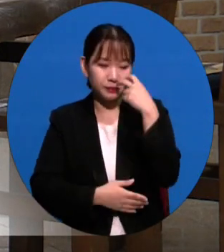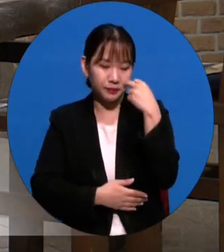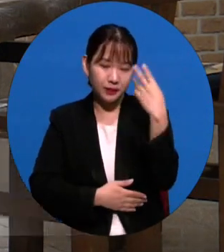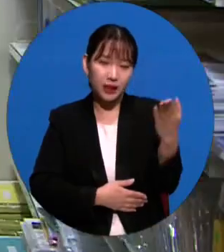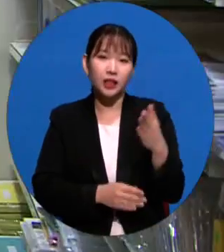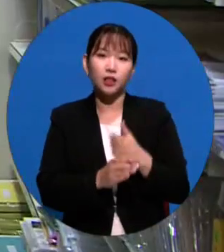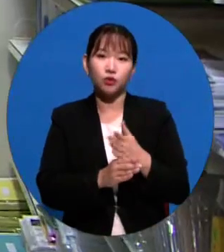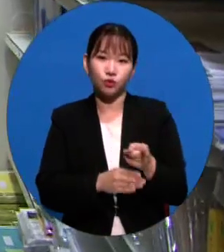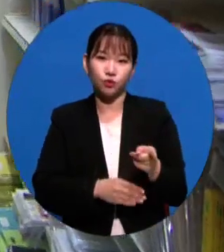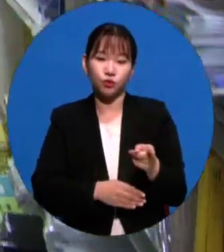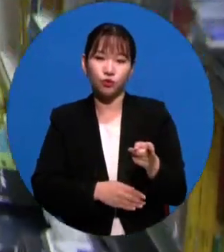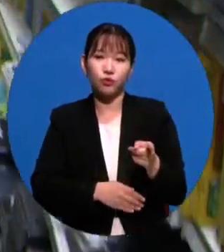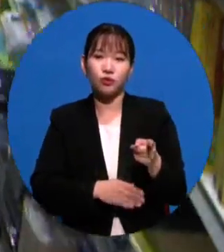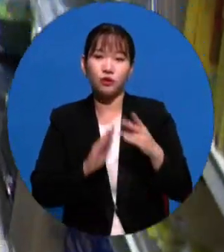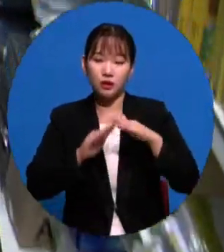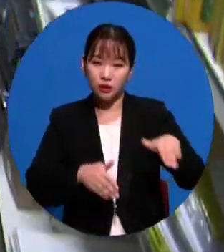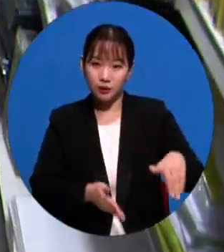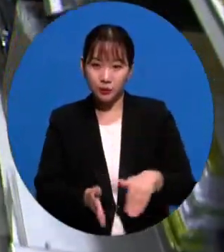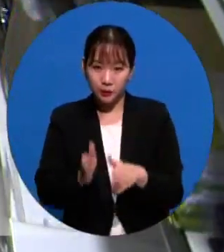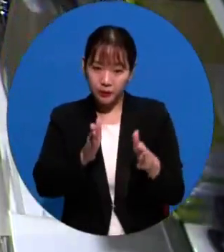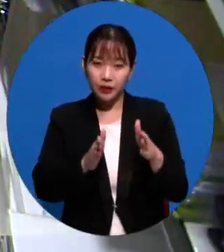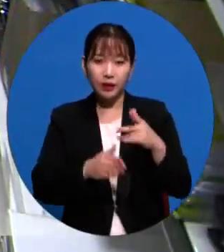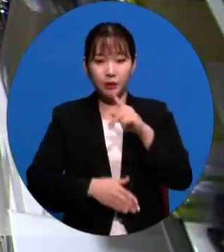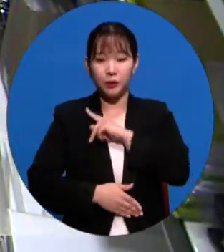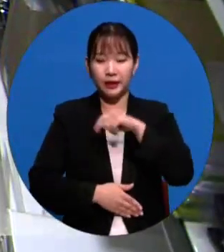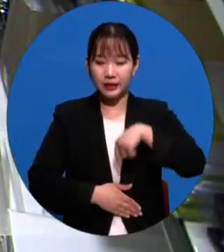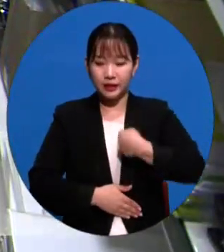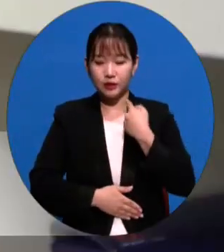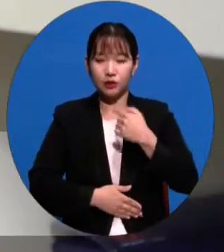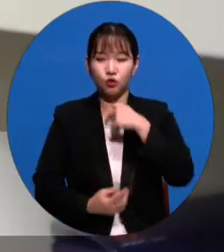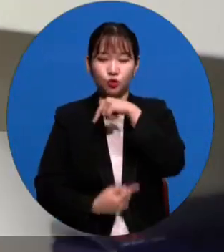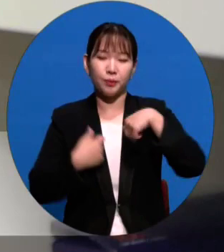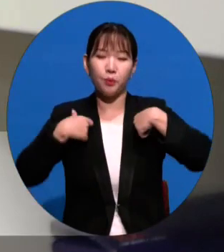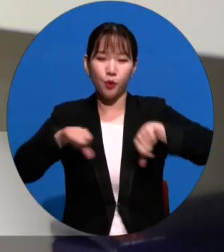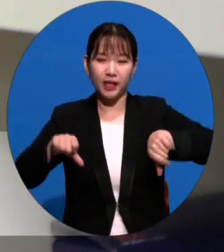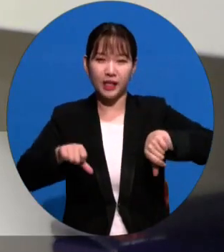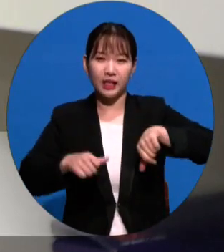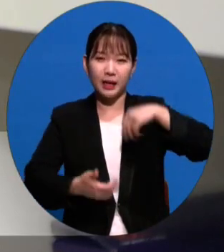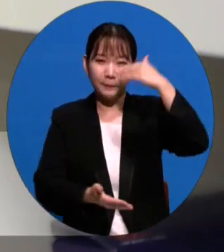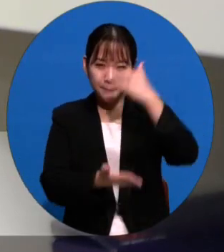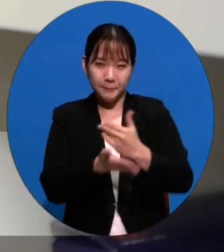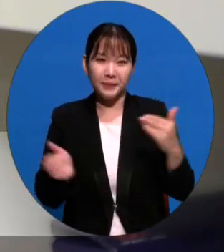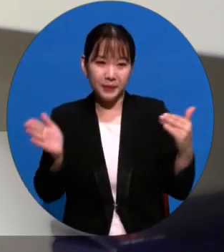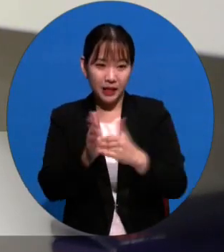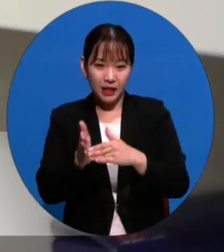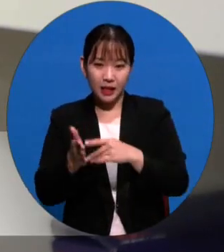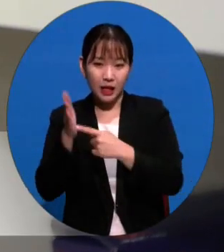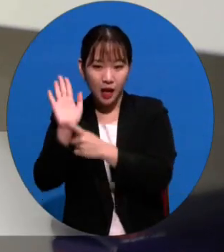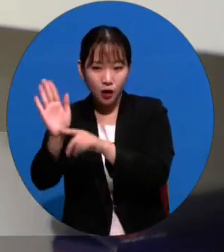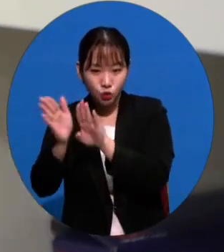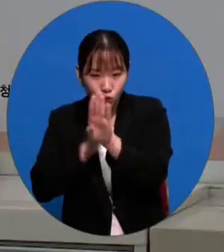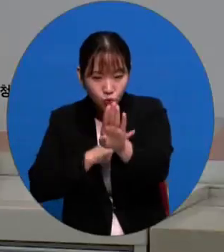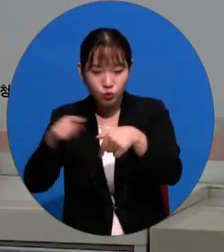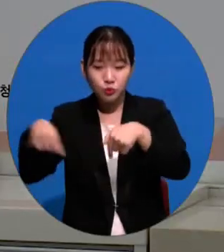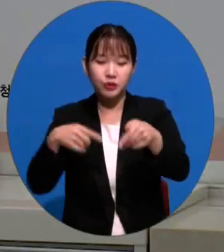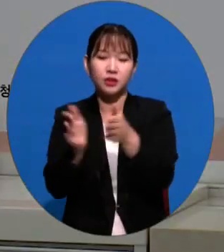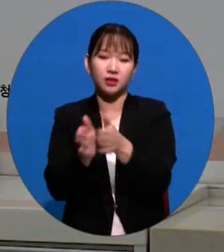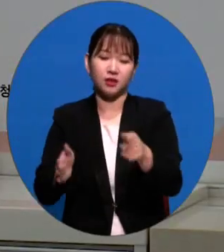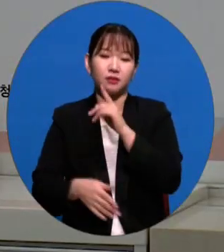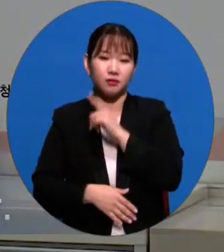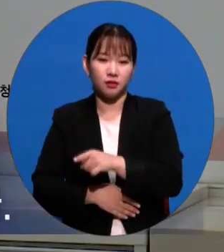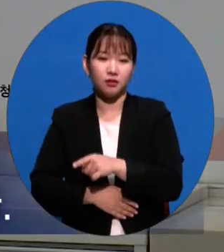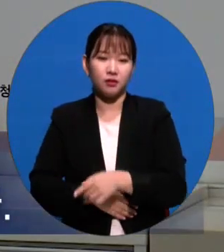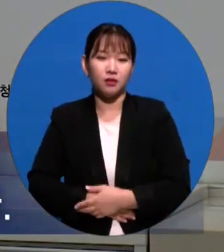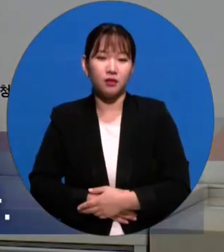있었습니다. 그러던 전라남도는 노조가 스스로 운영을 중단하겠다는 말을 듣고 나서야 후속 조치에 나선 겁니다.